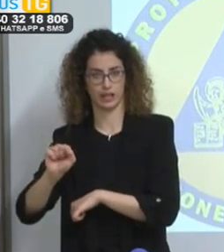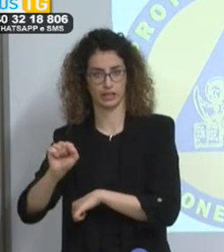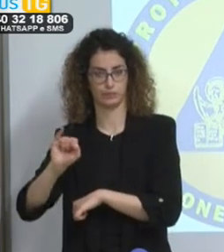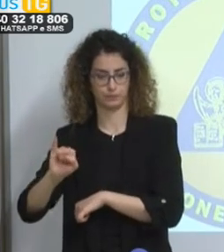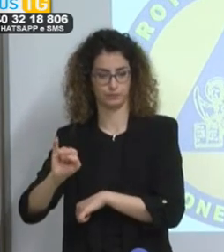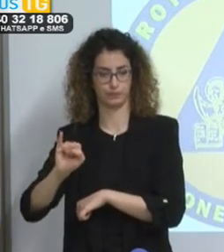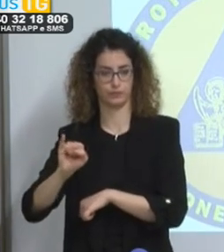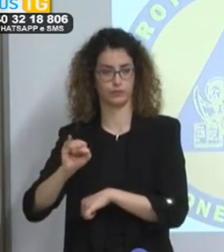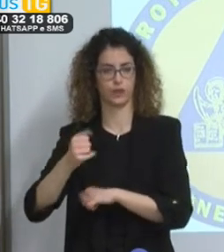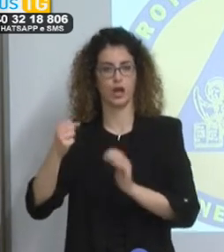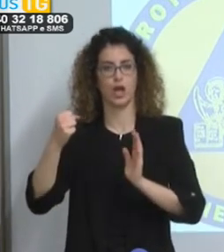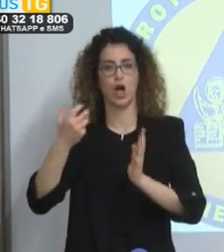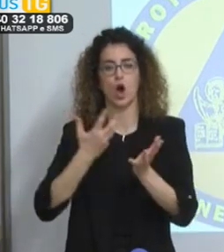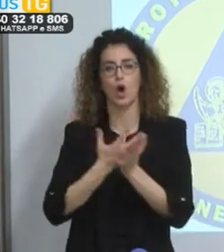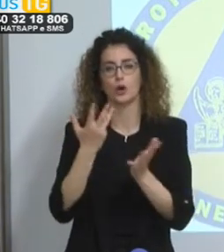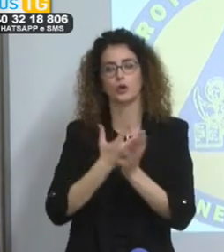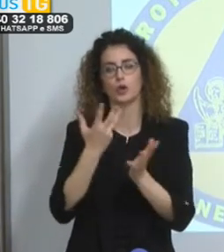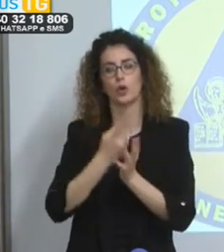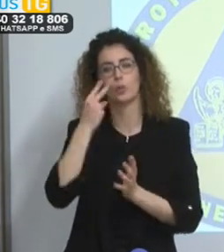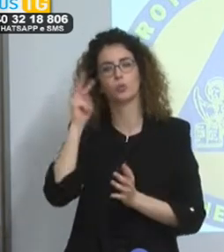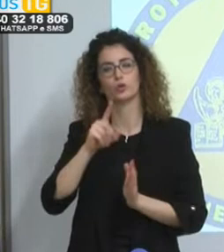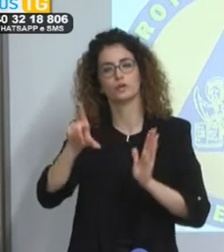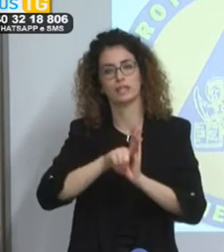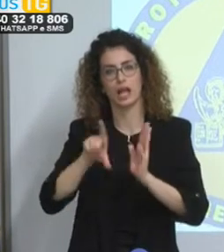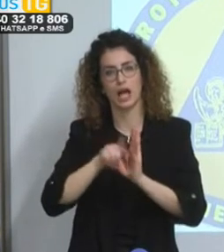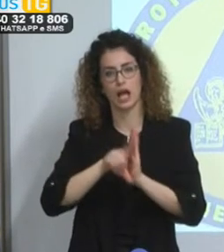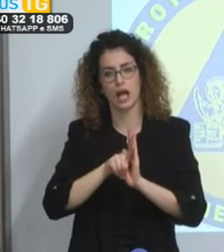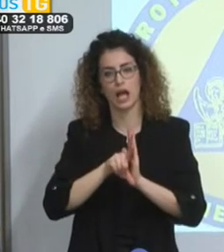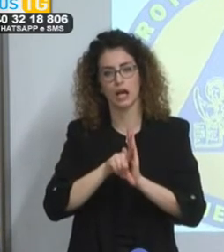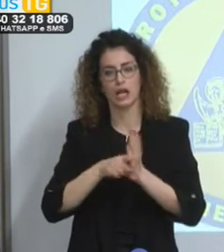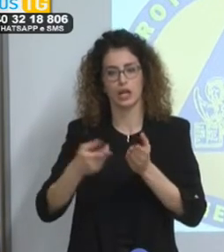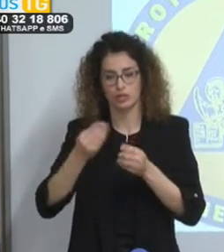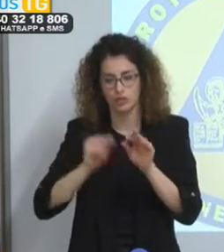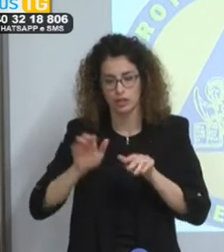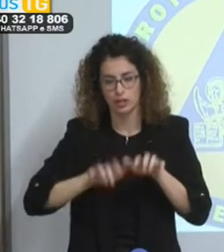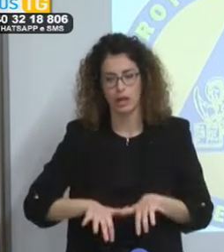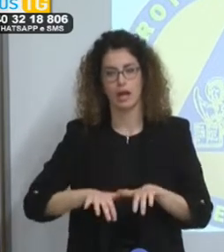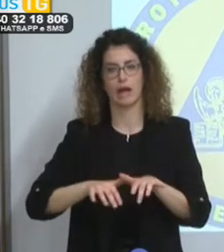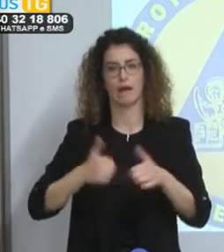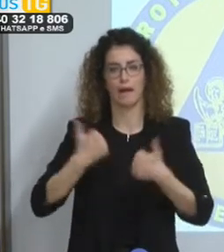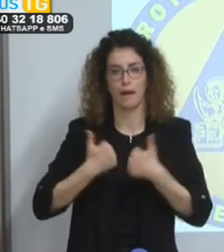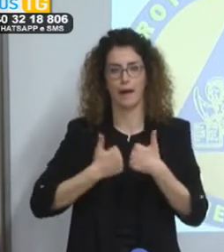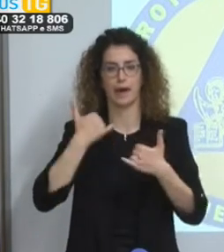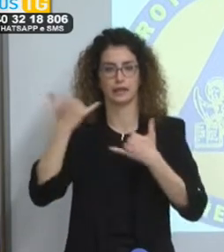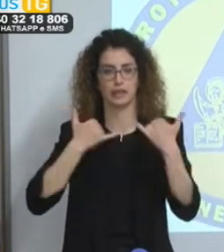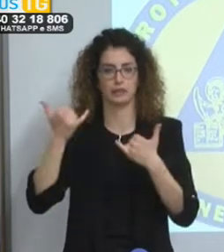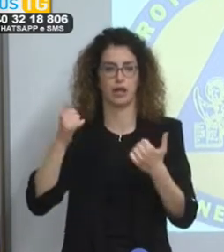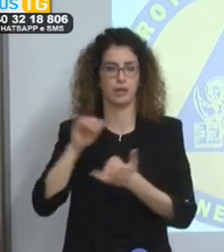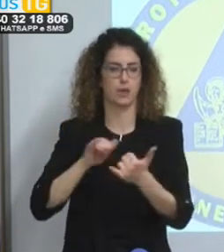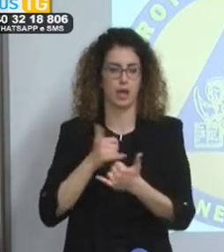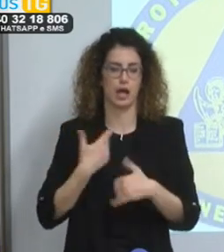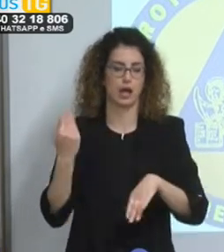il racconto giuridico del Covid in Veneto con gare, telefonate, mail, c'è tutto lì, però non aggiungo